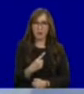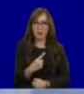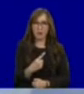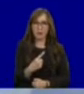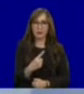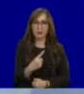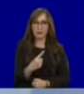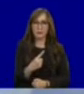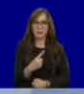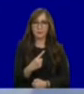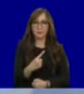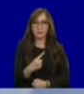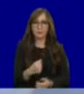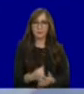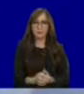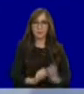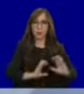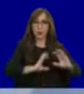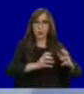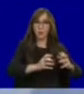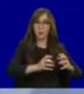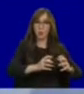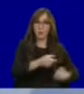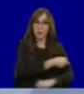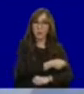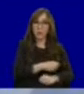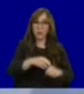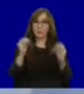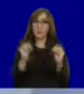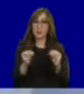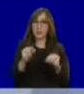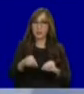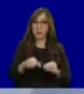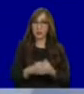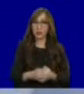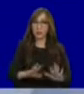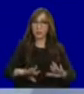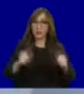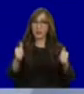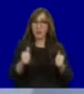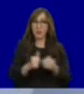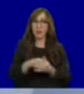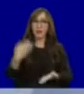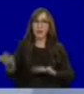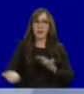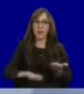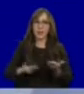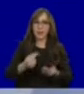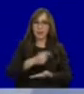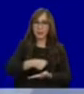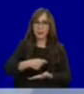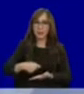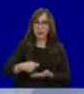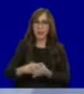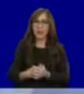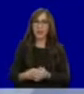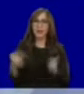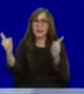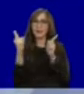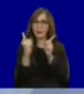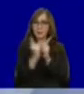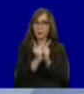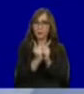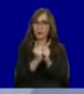mewajibkan satuan pendidikan tersebut untuk menyediakan layanan pembelajaran tatap muka terbatas